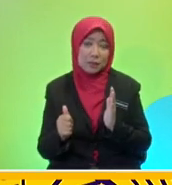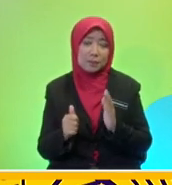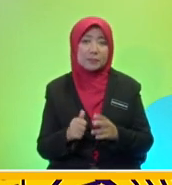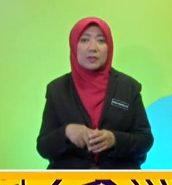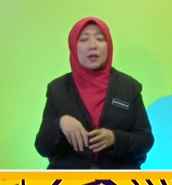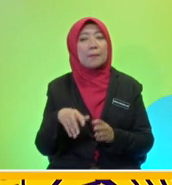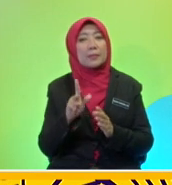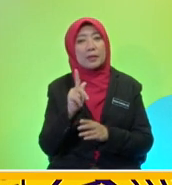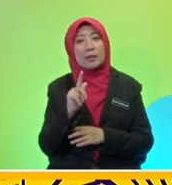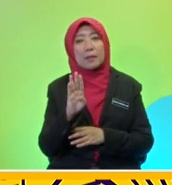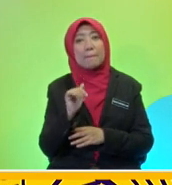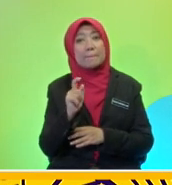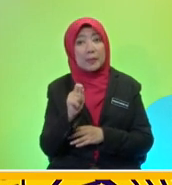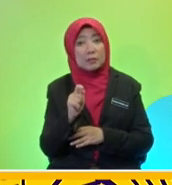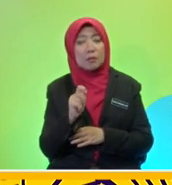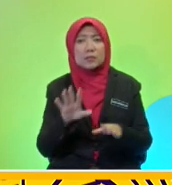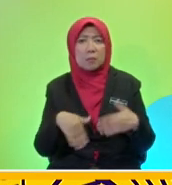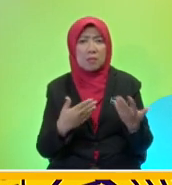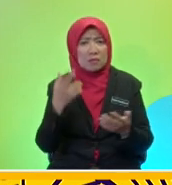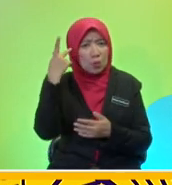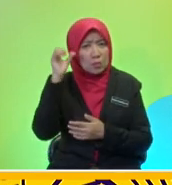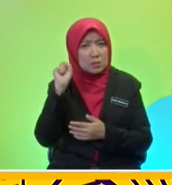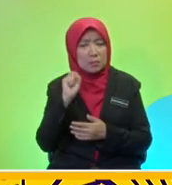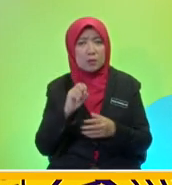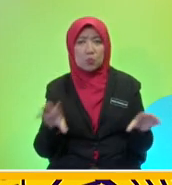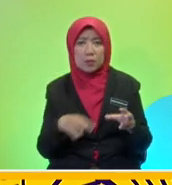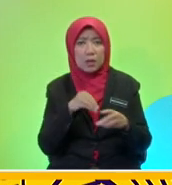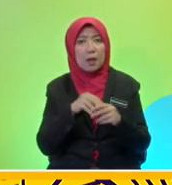bagaimana konsep hebat ini diterapkan dalam matematika